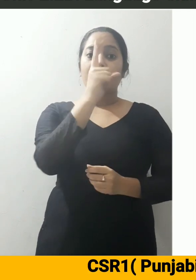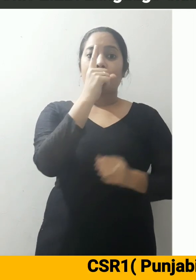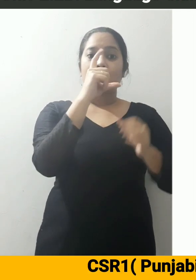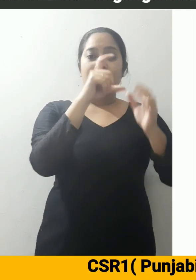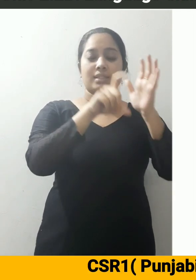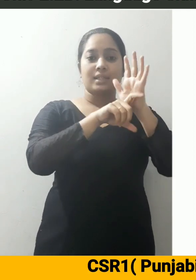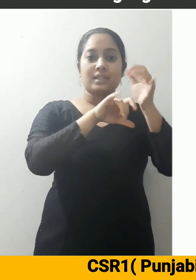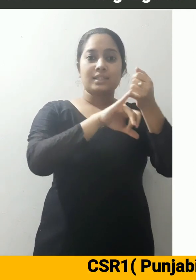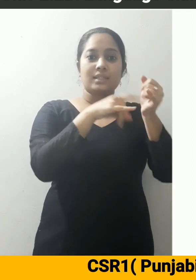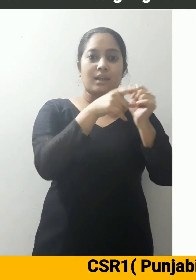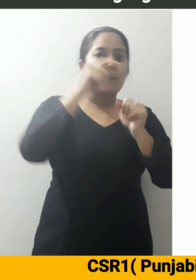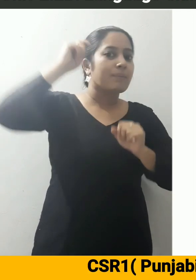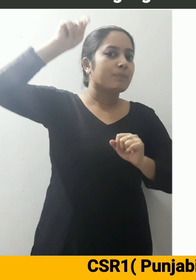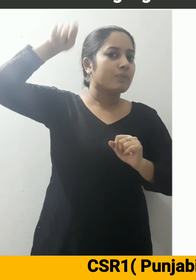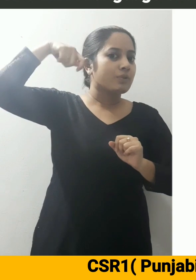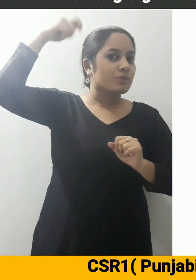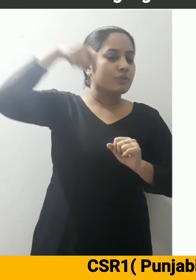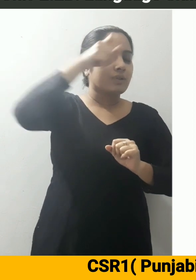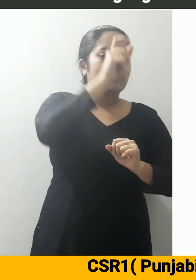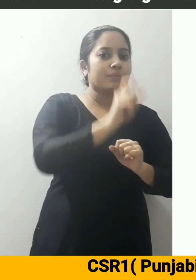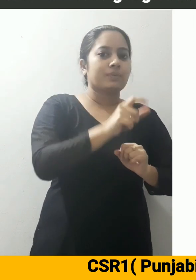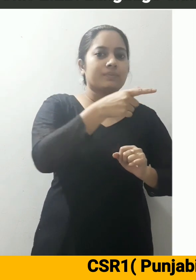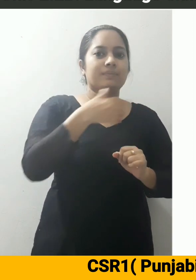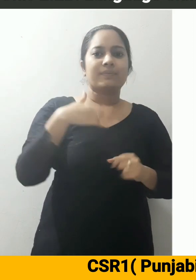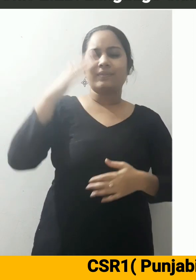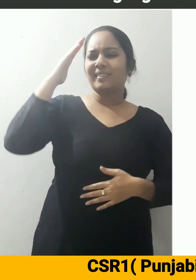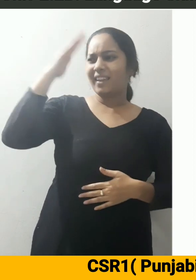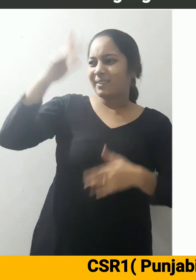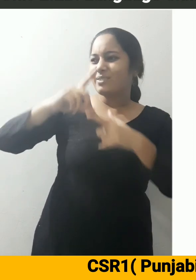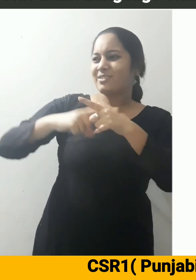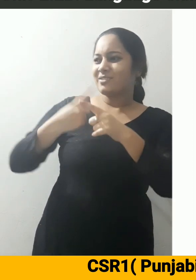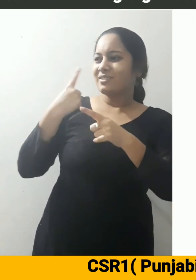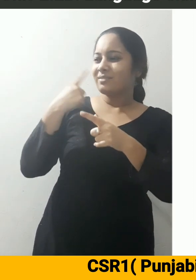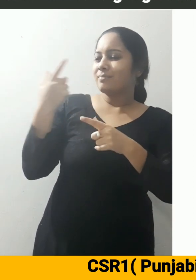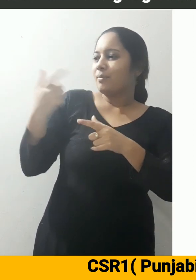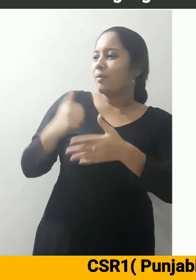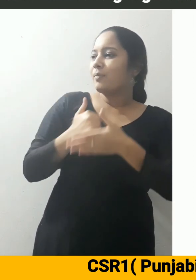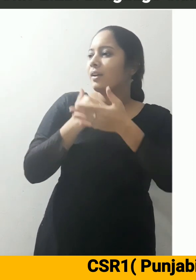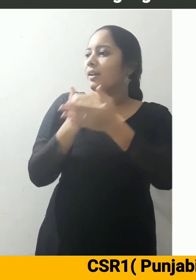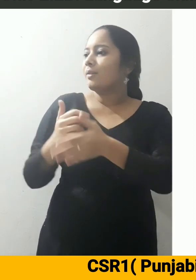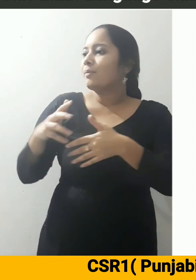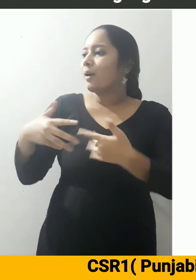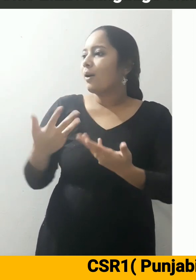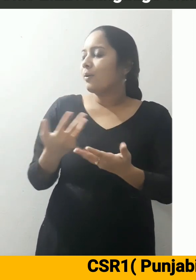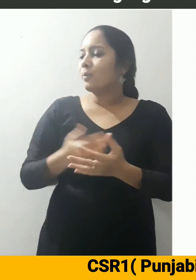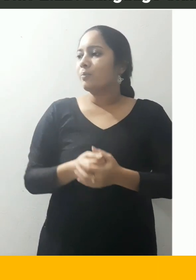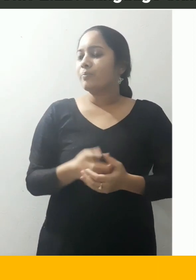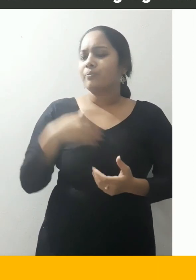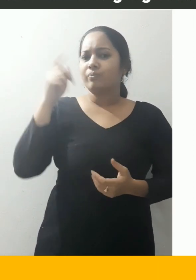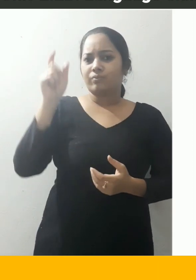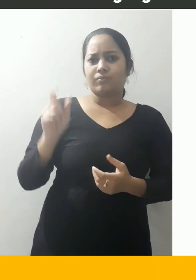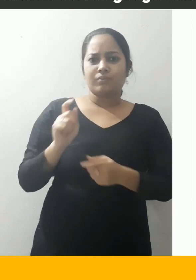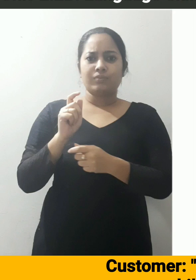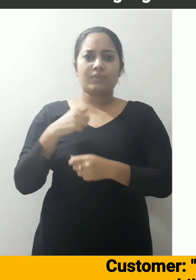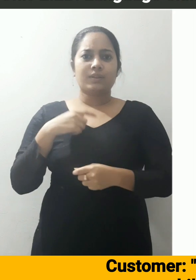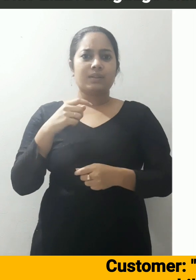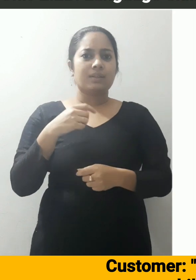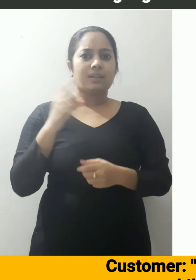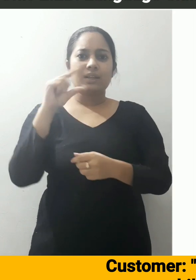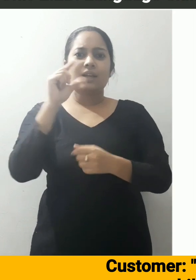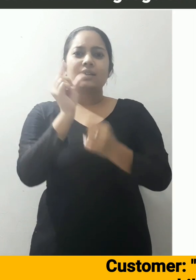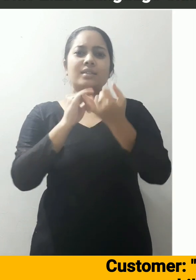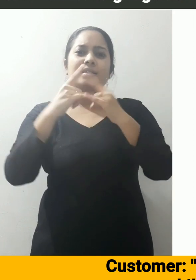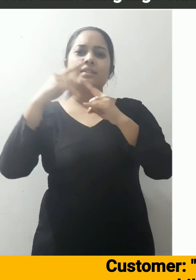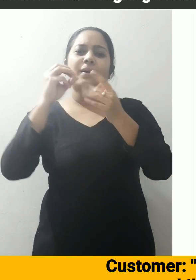CSR 1 पंजाबी. हेलो जी, मैं आपकी मदद कैसे कर सकता हूँ? कस्टमर: हेलो